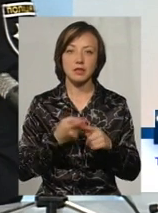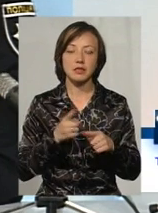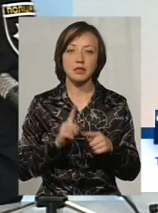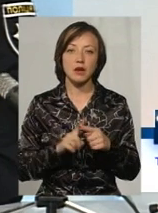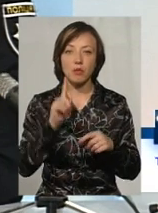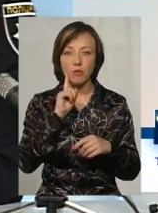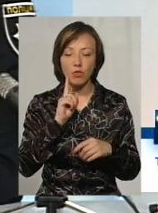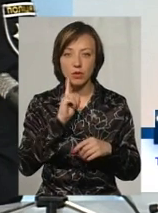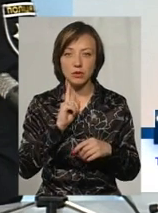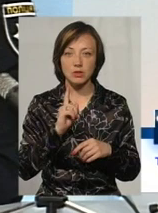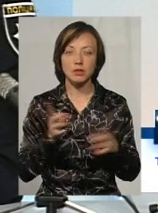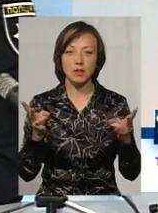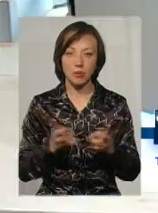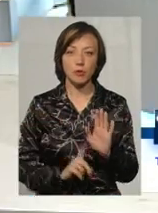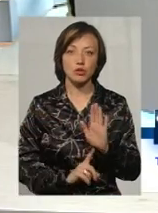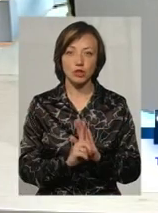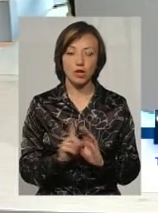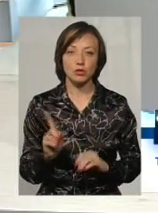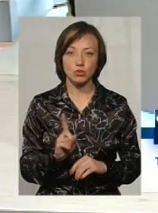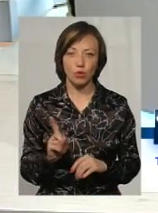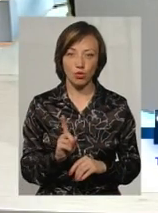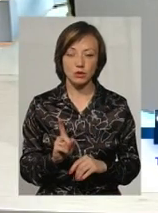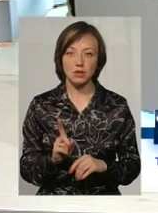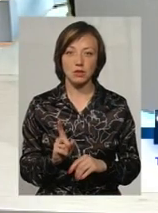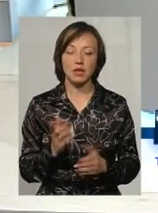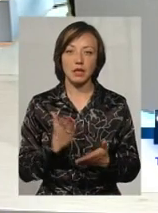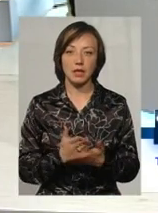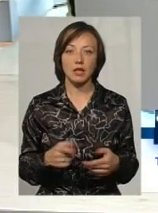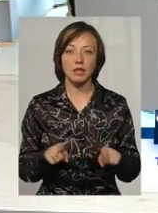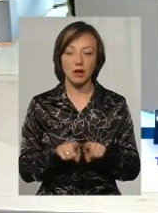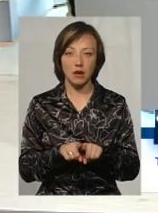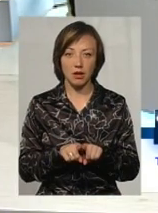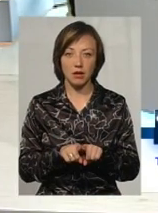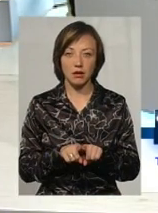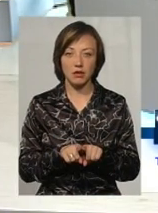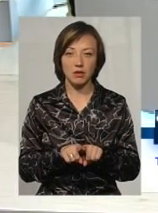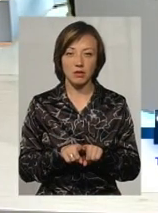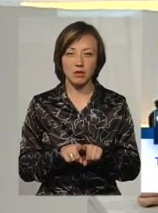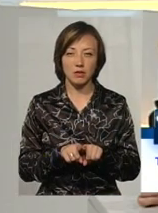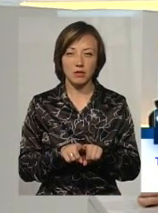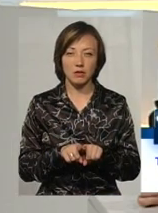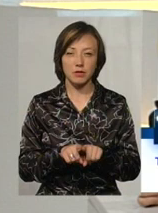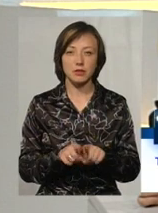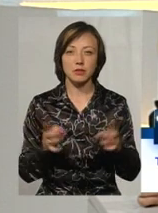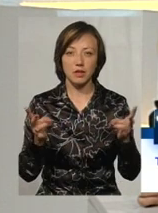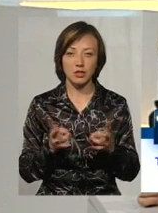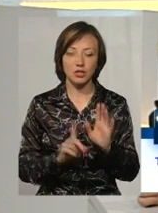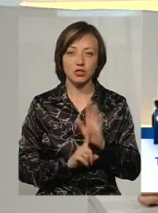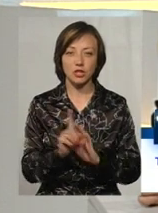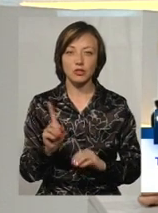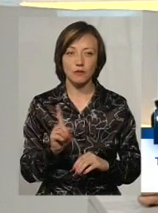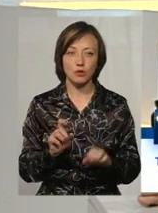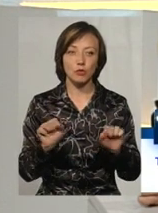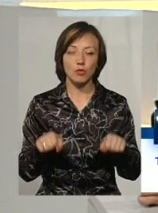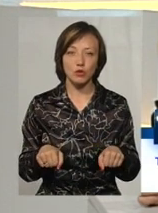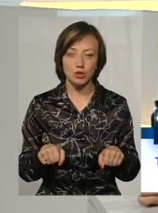для чого щось треба потрібно починати. Як є така чого-то дефіна, до чого треба починати. Тобто можна